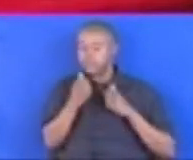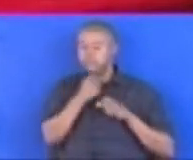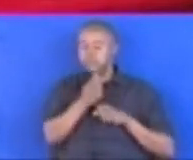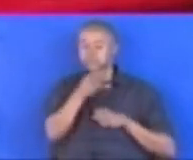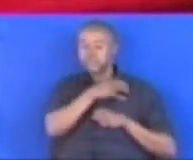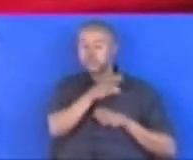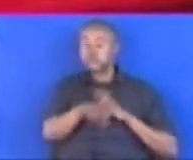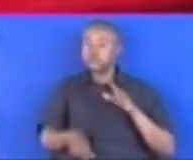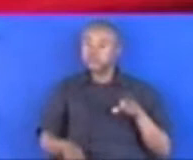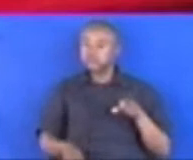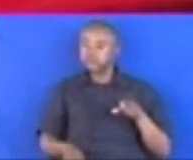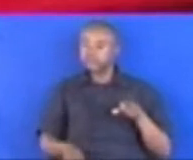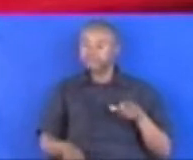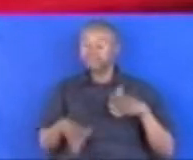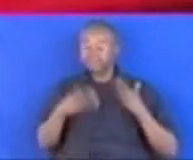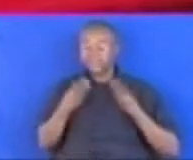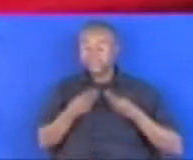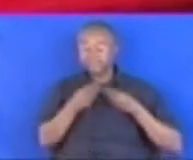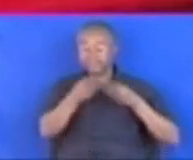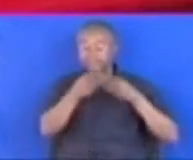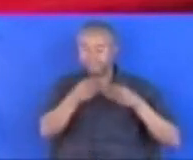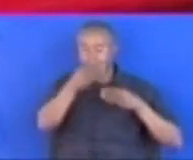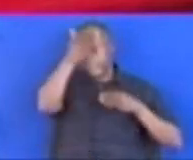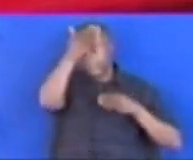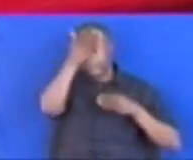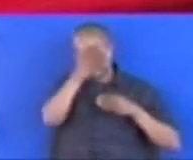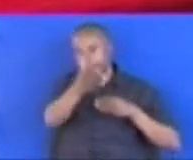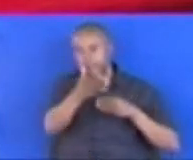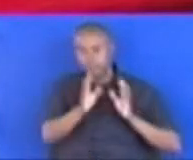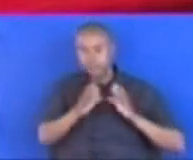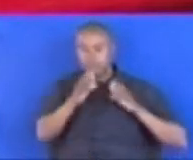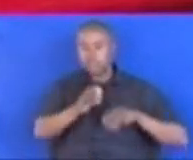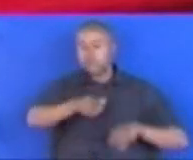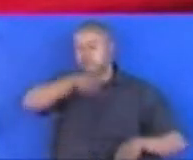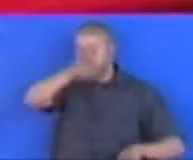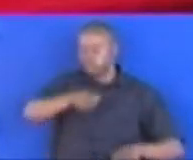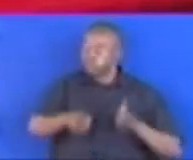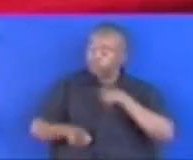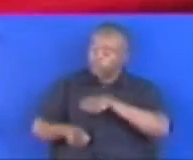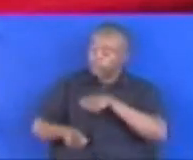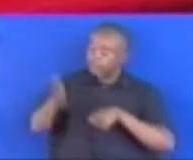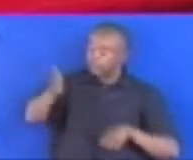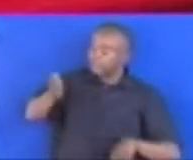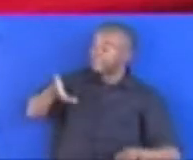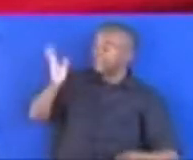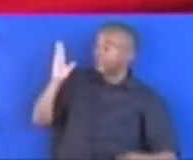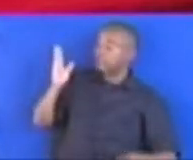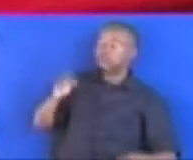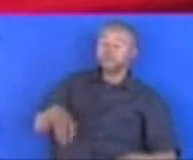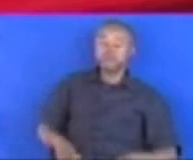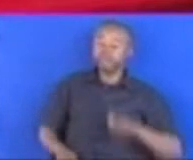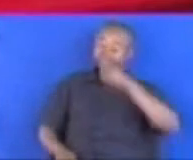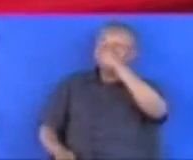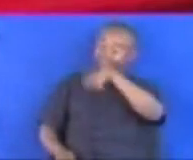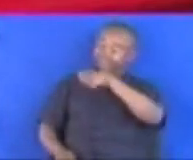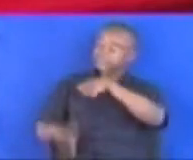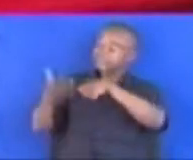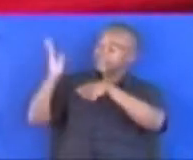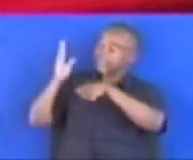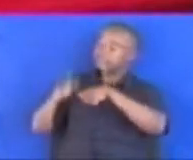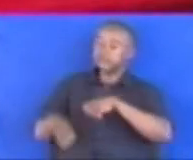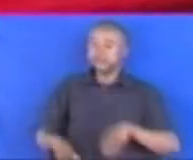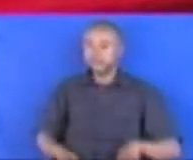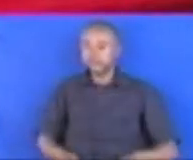ya wizara hii imepewa kipaumbele zaidi. Kamati inaipongeza sana serikali kwa uamuzi huu. Mheshimiwa Naibu